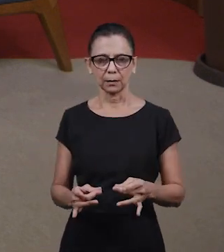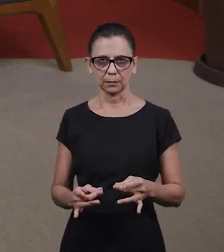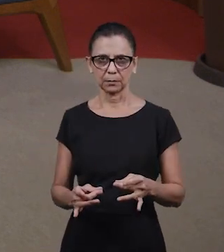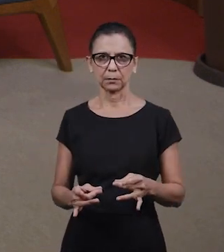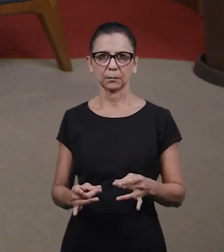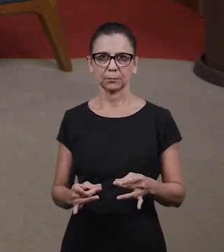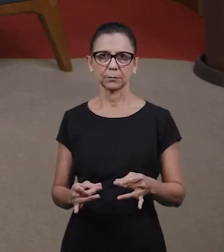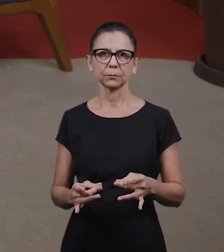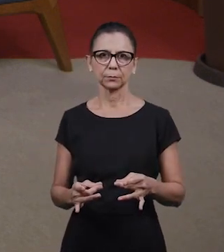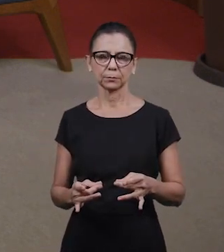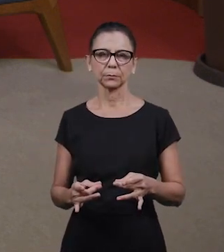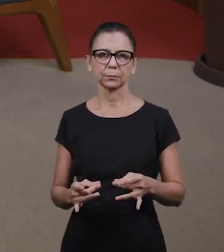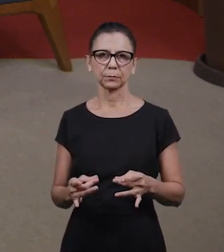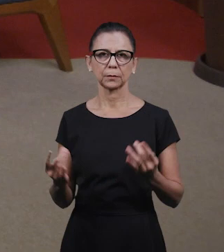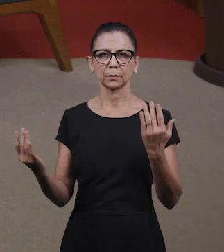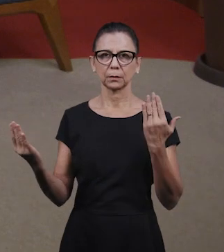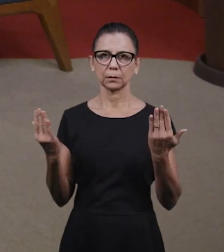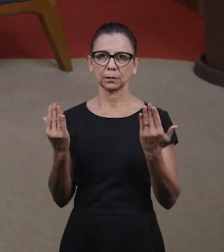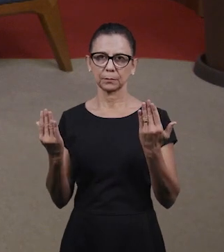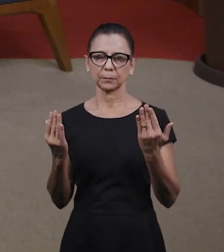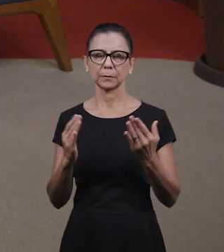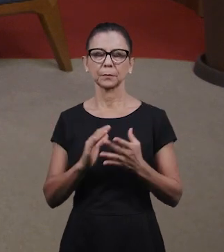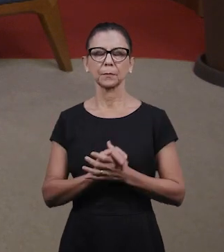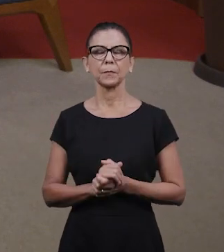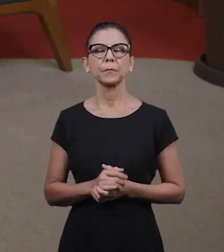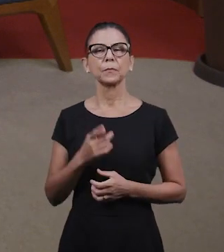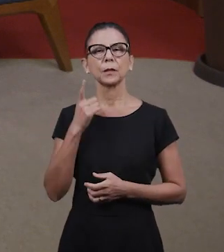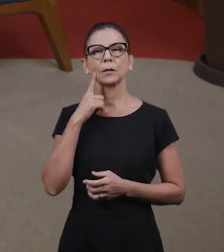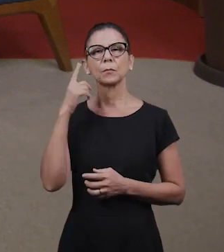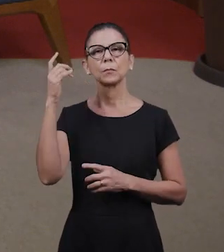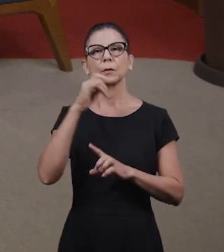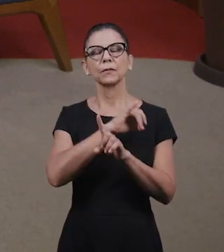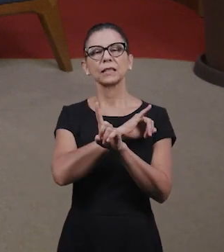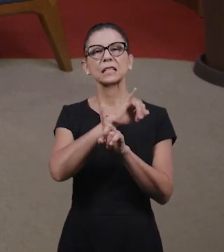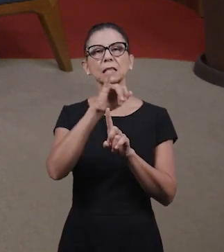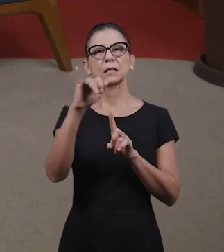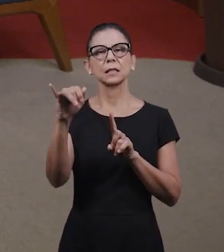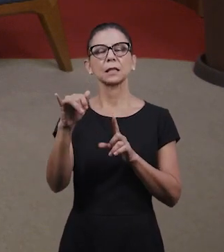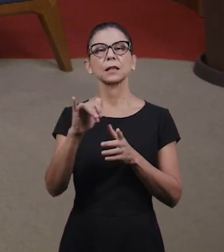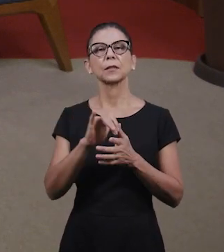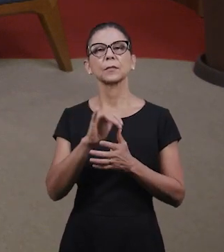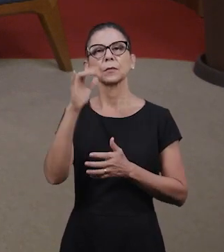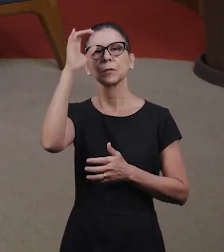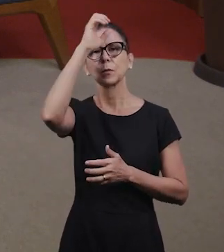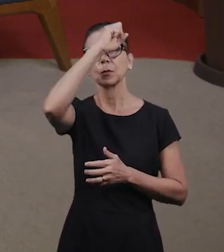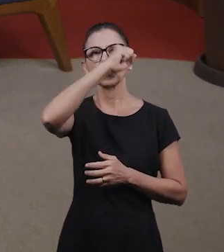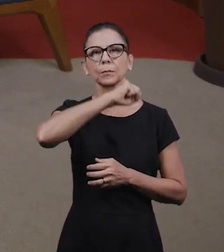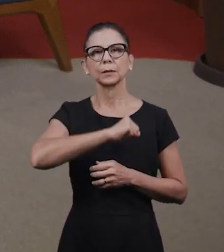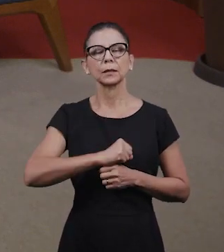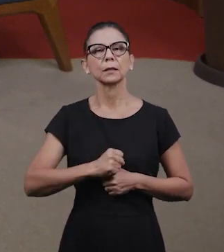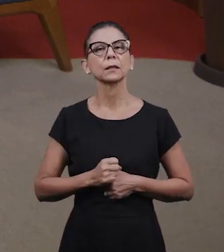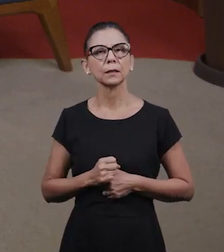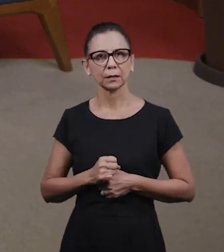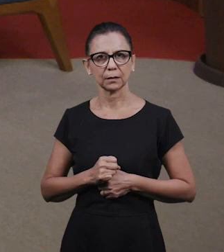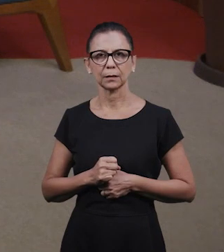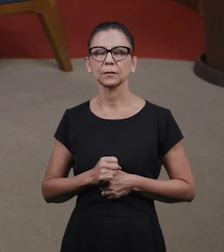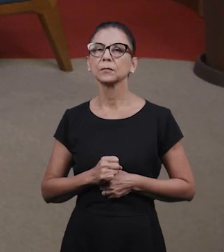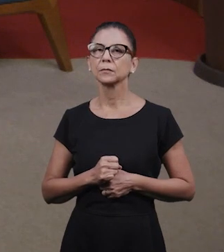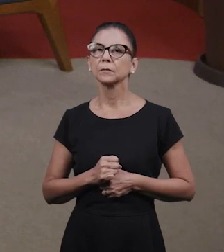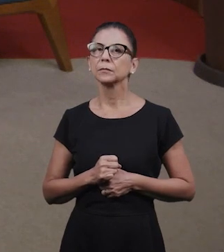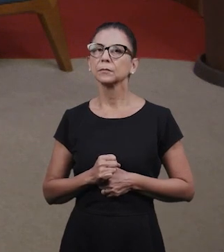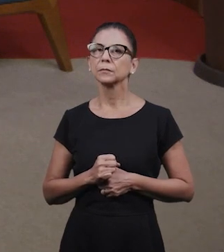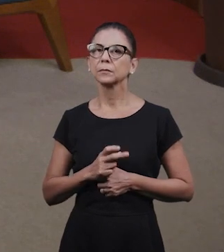texte. Maintenant, nous allons porter vers l'aspect prophétique, l'application, la compréhension prophétique et